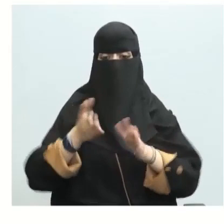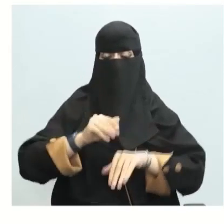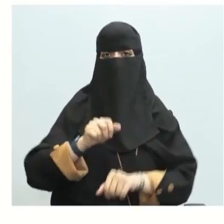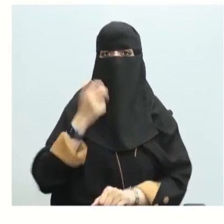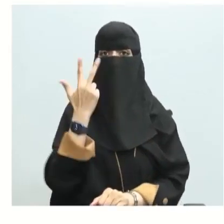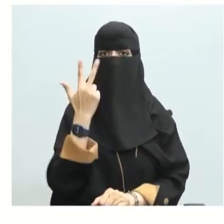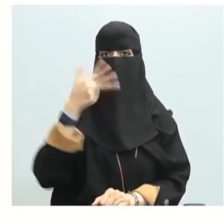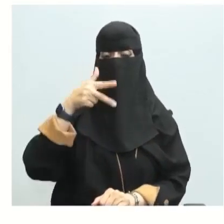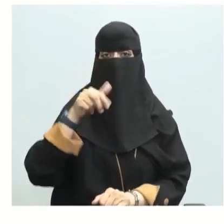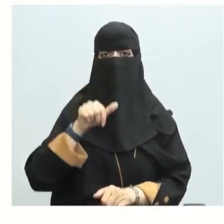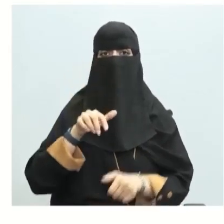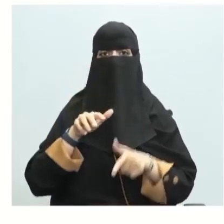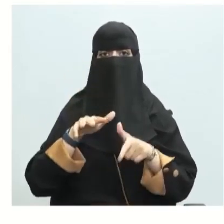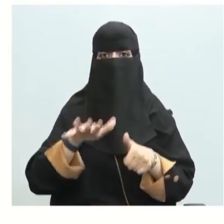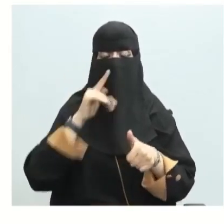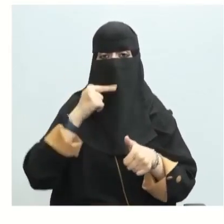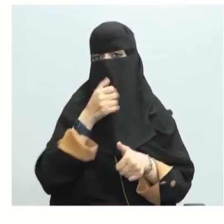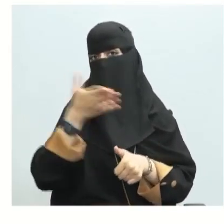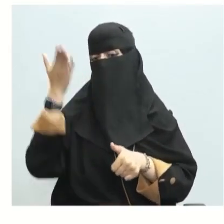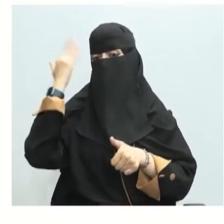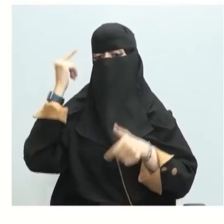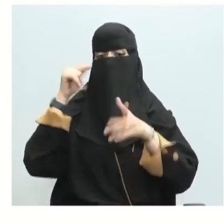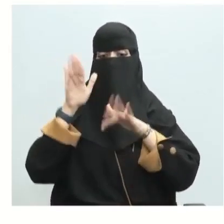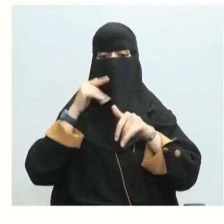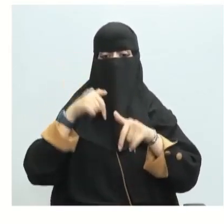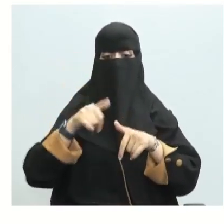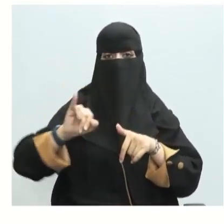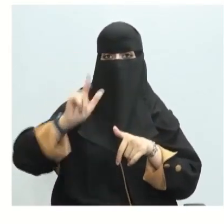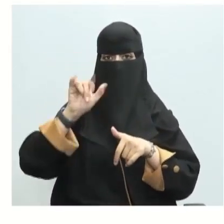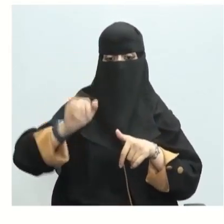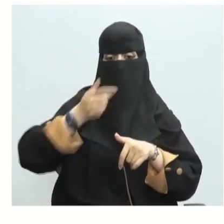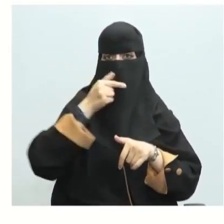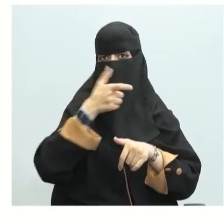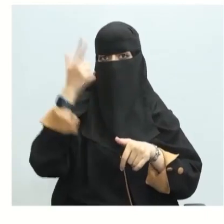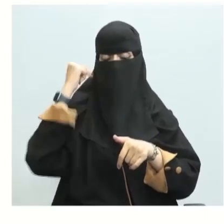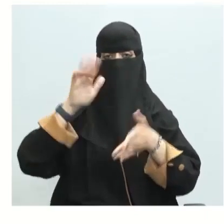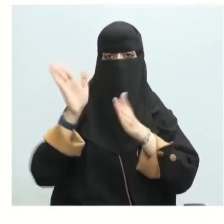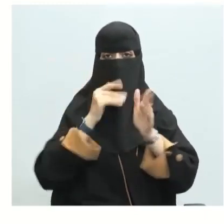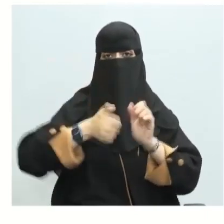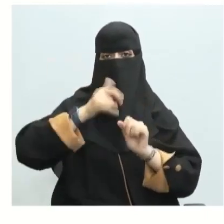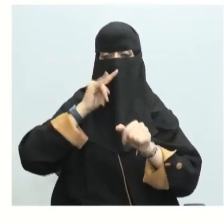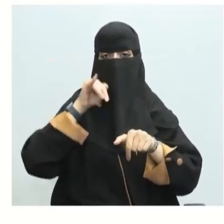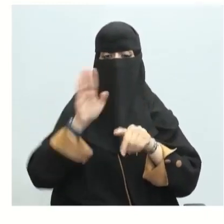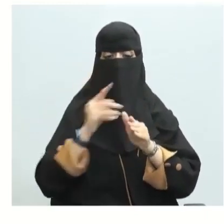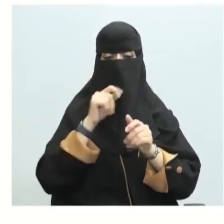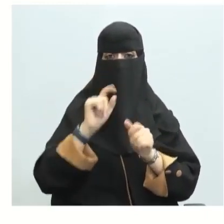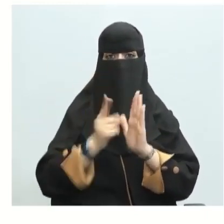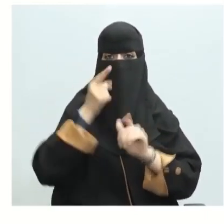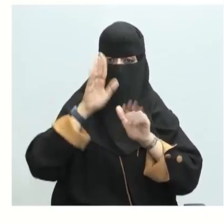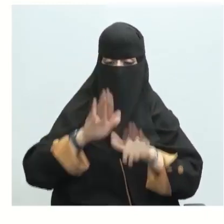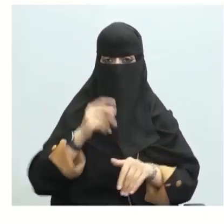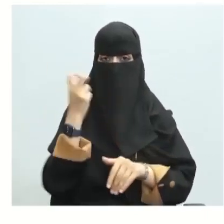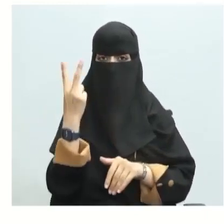على الالماس الالماس قديم جدا على سطح الارض ويرجع تاريخه الى اول ملياري عام في تاريخ